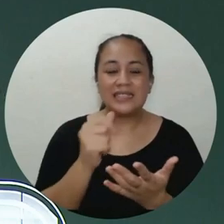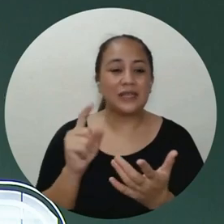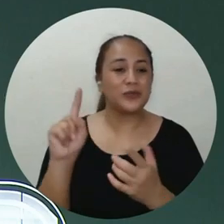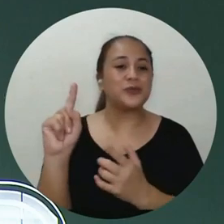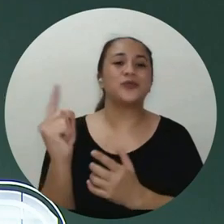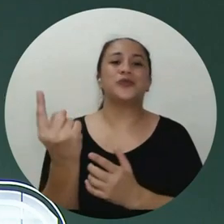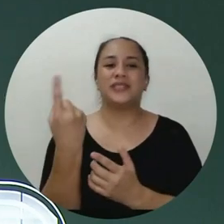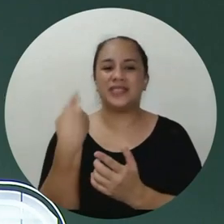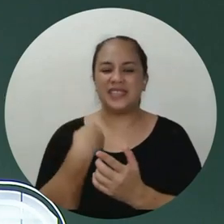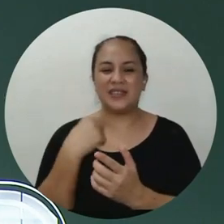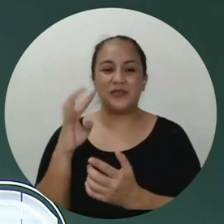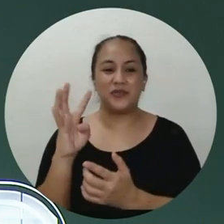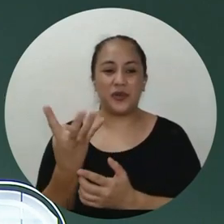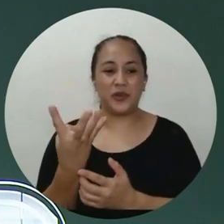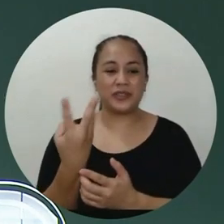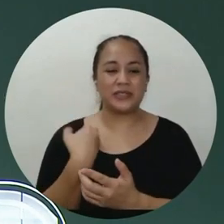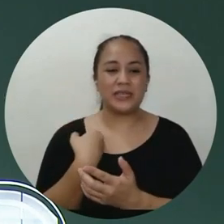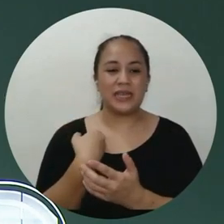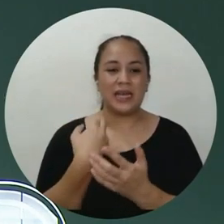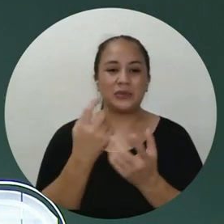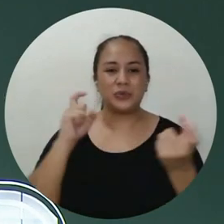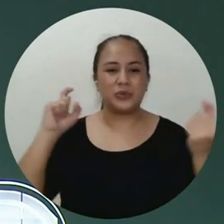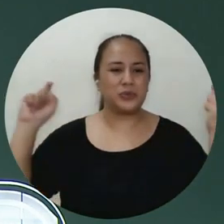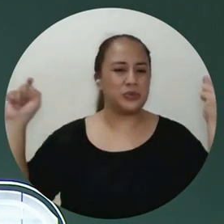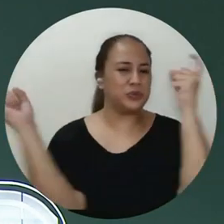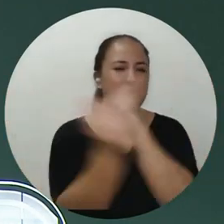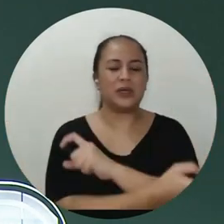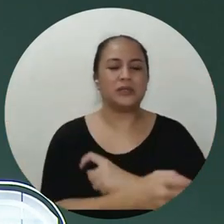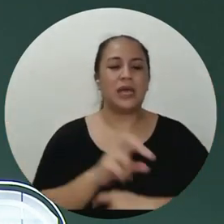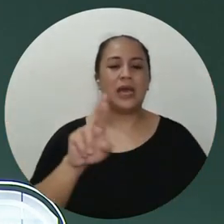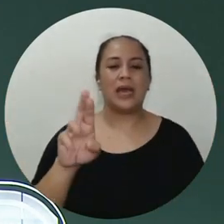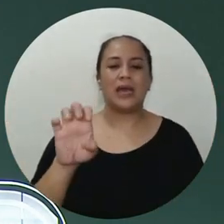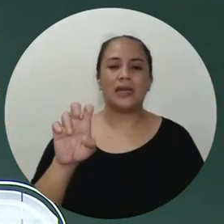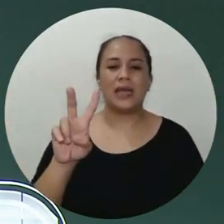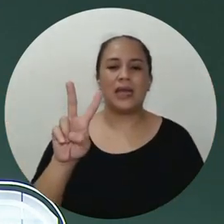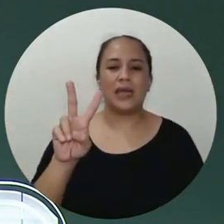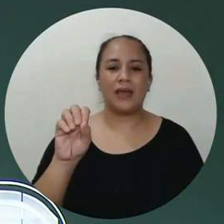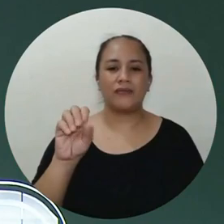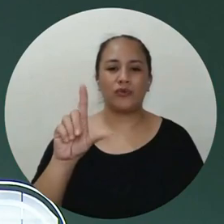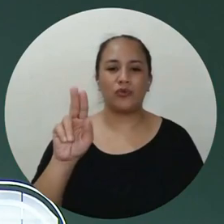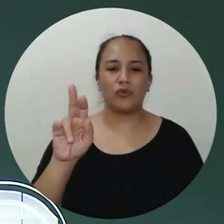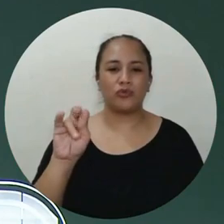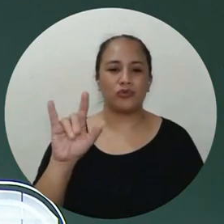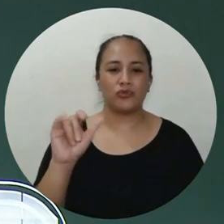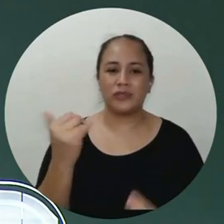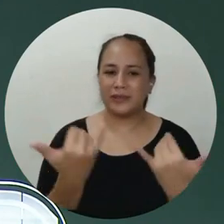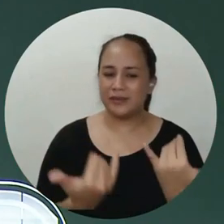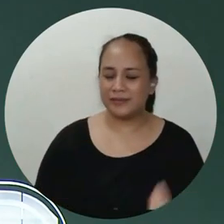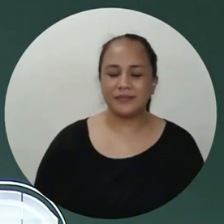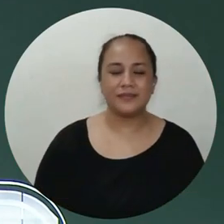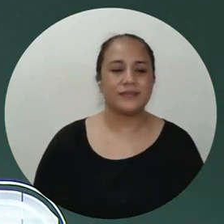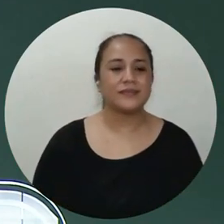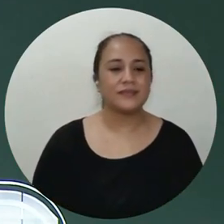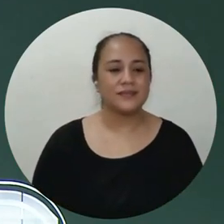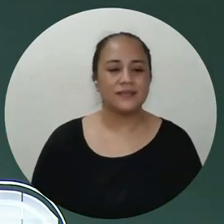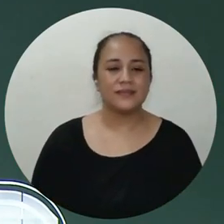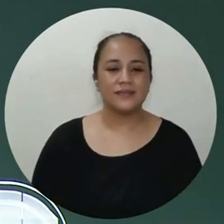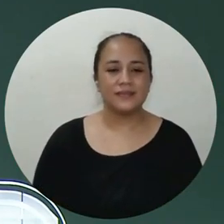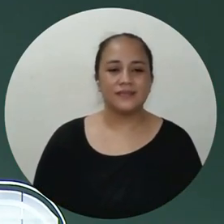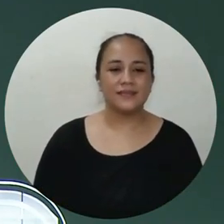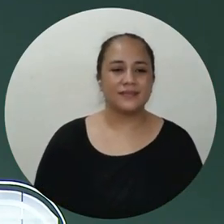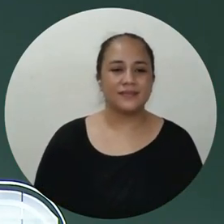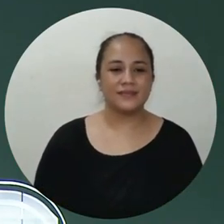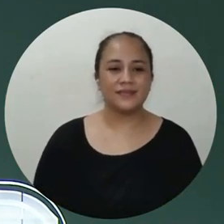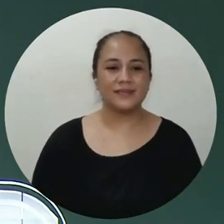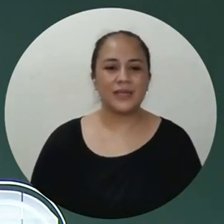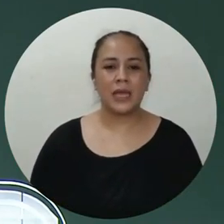fourth industrial revolution age has come. 이게 무슨 말인가 하면 이 과학 기술이 인간 일자리 다 뺏어요 이제. So what this means